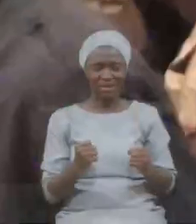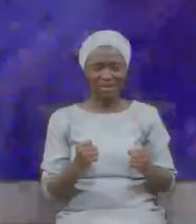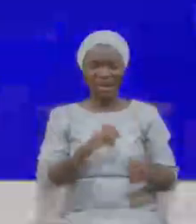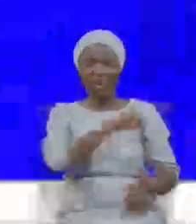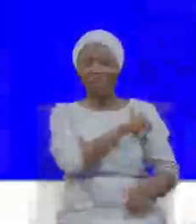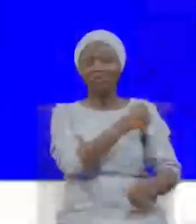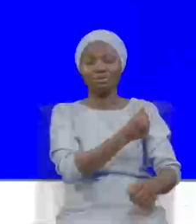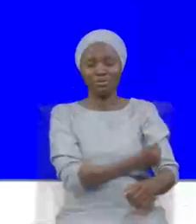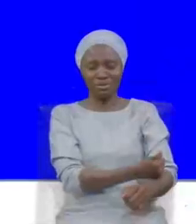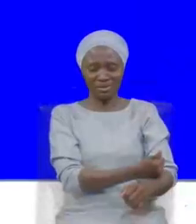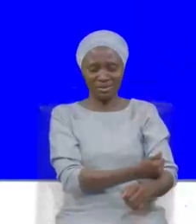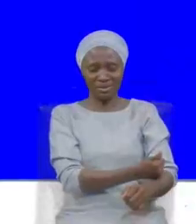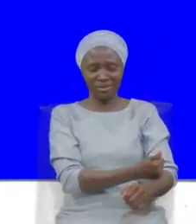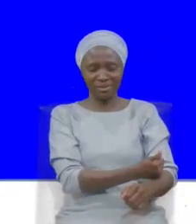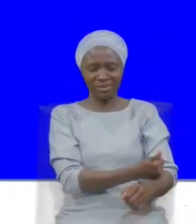l'autorité,